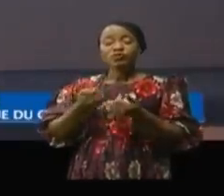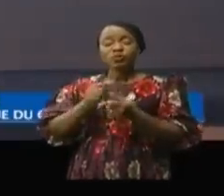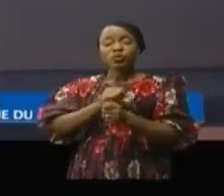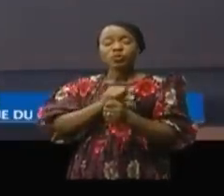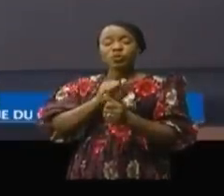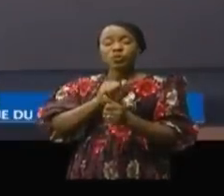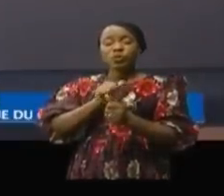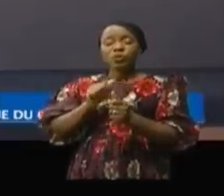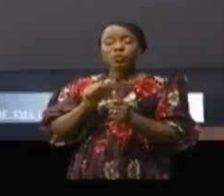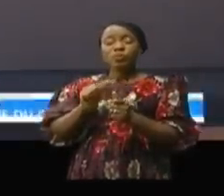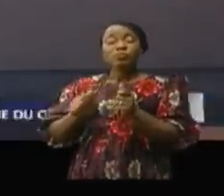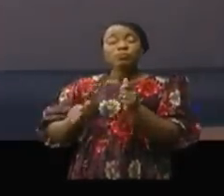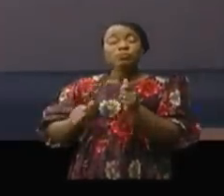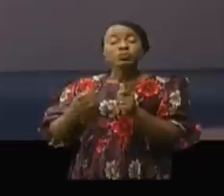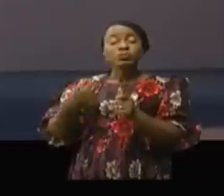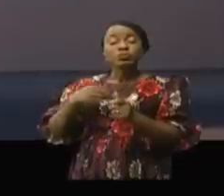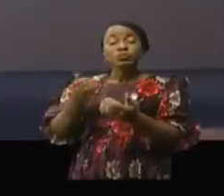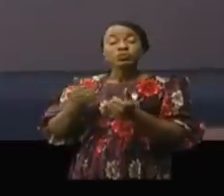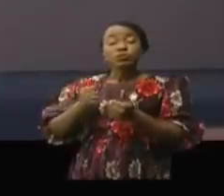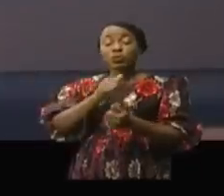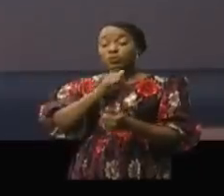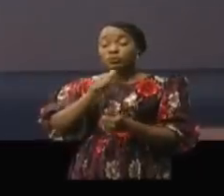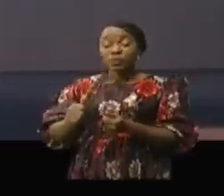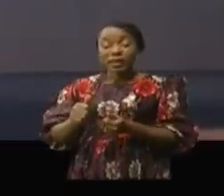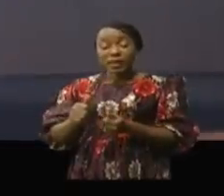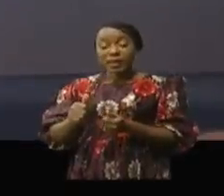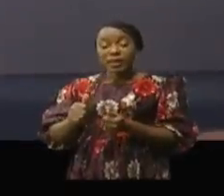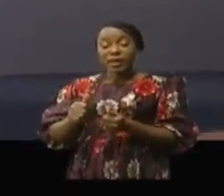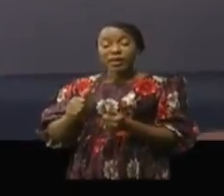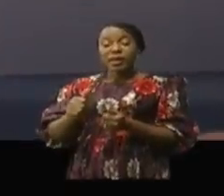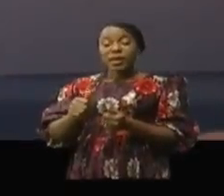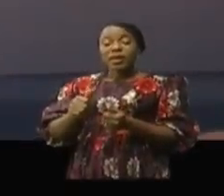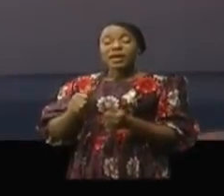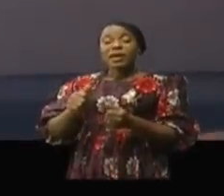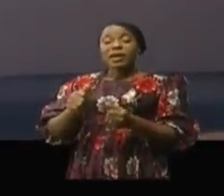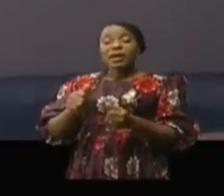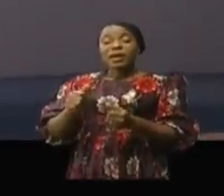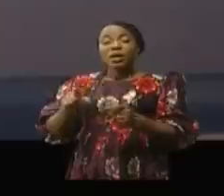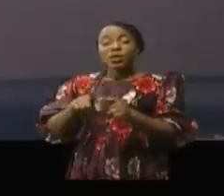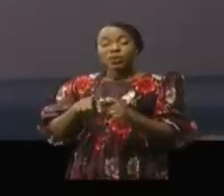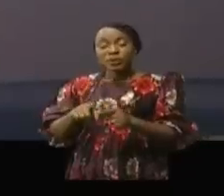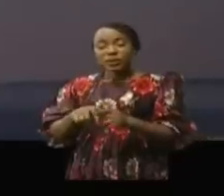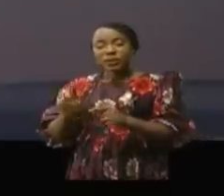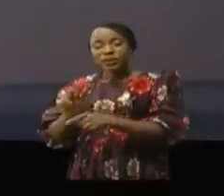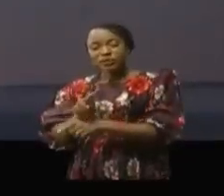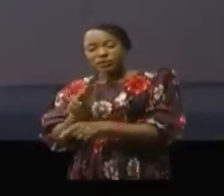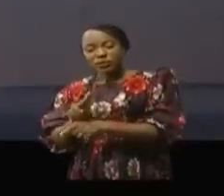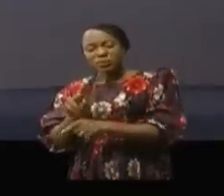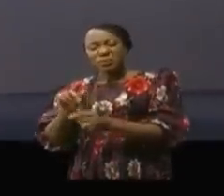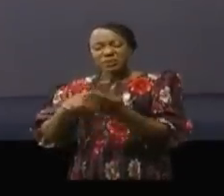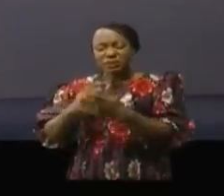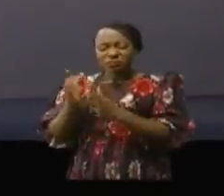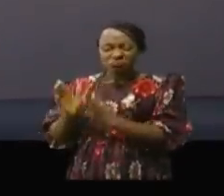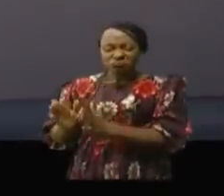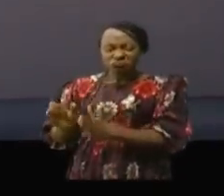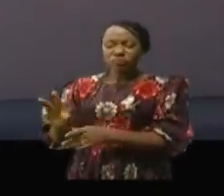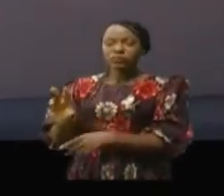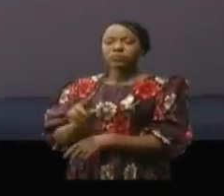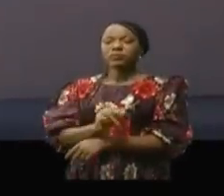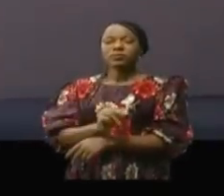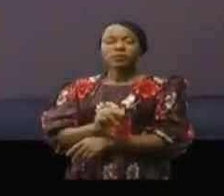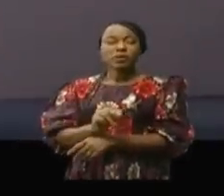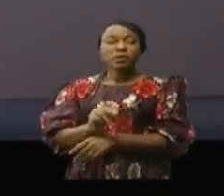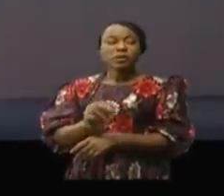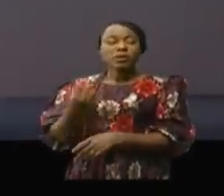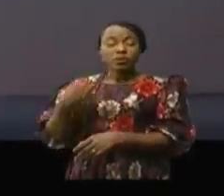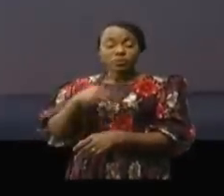de célébrer indéfiniment le potentiel en ressources naturelles dont est doté notre pays. Il